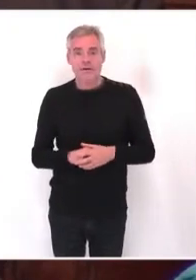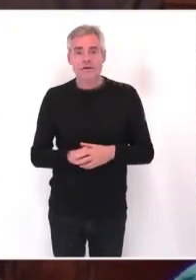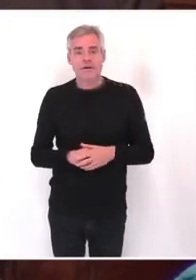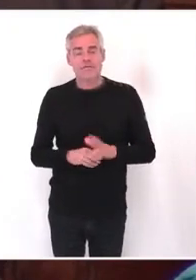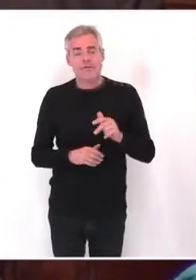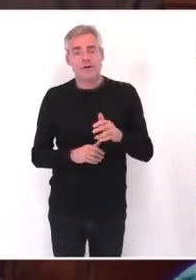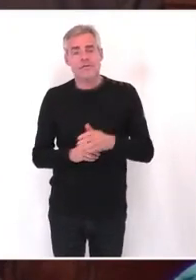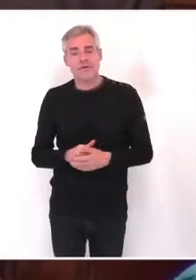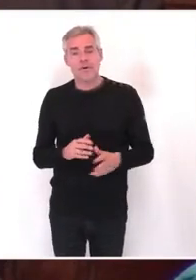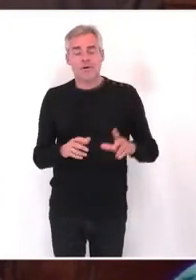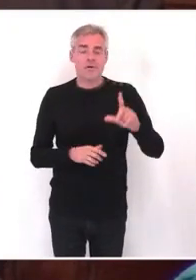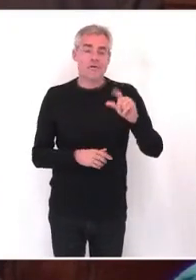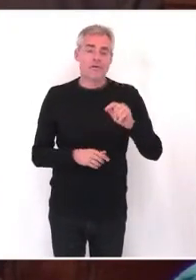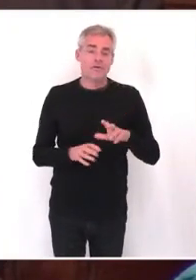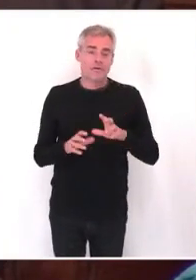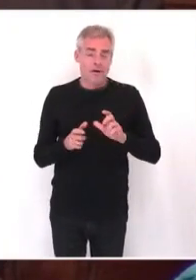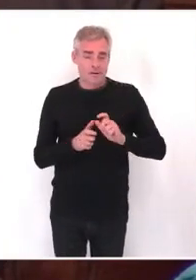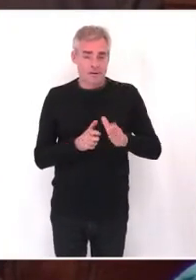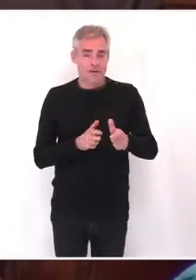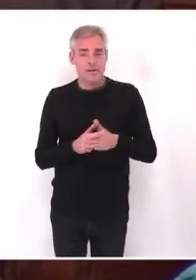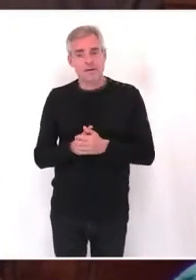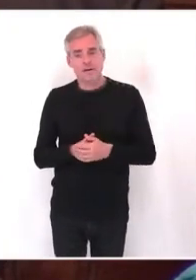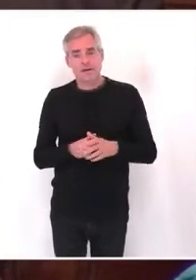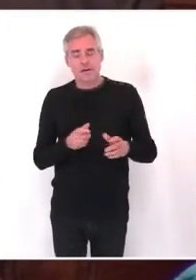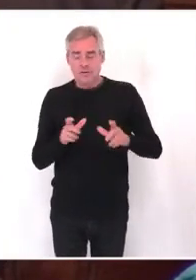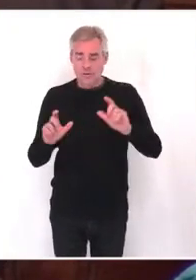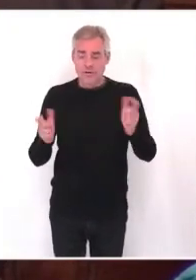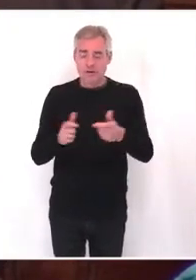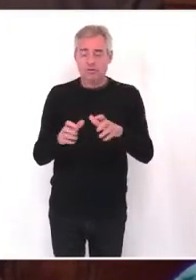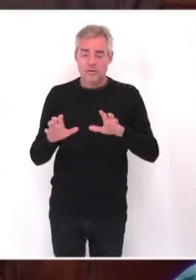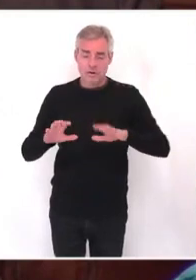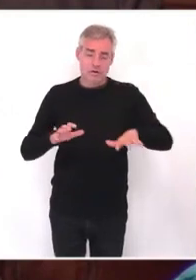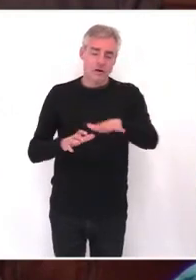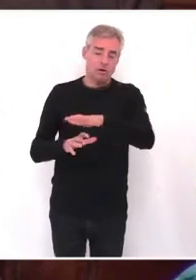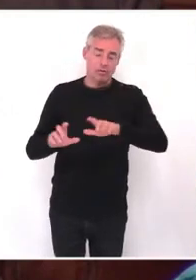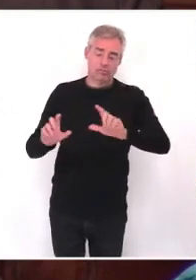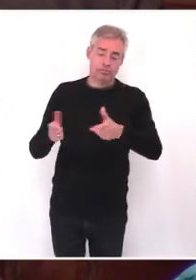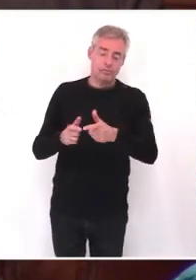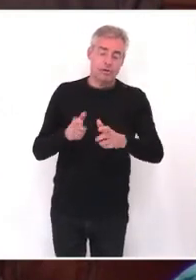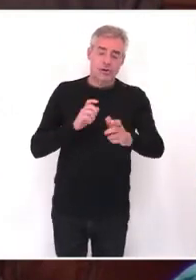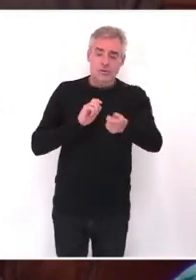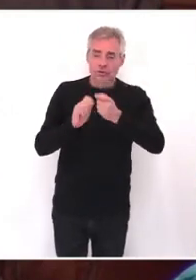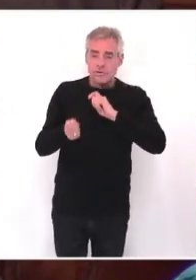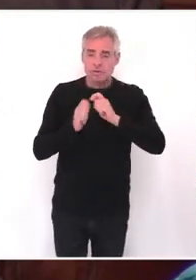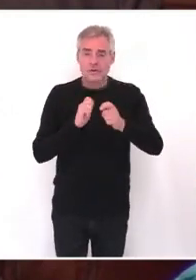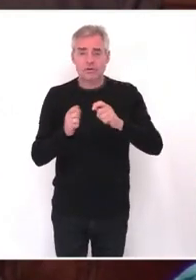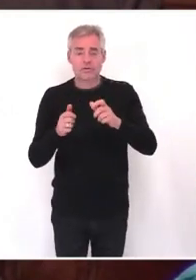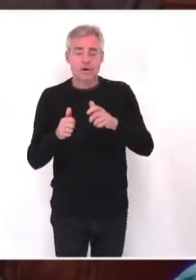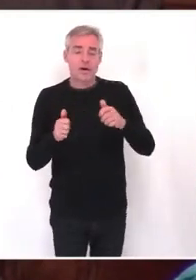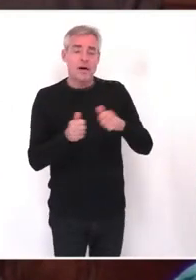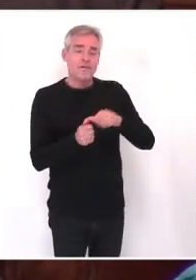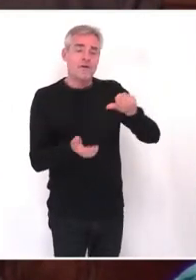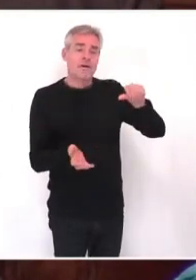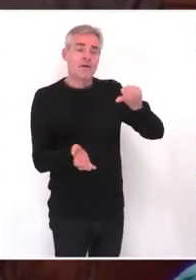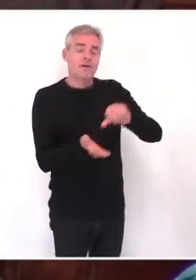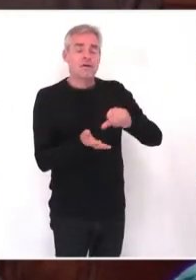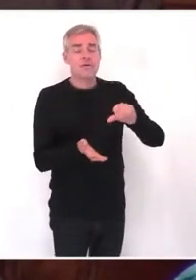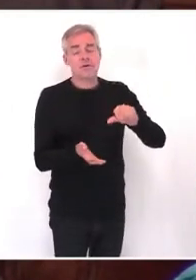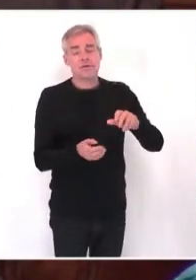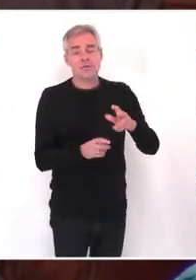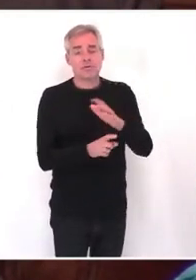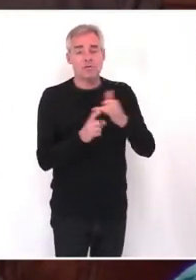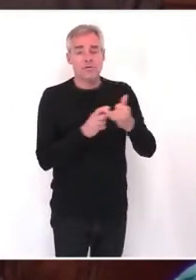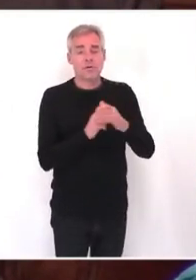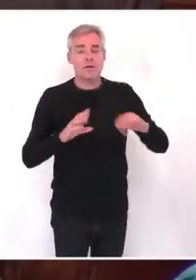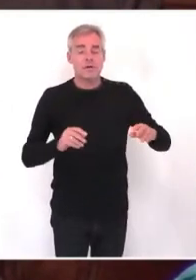conduire une vingtaine de démarches et de diagnostics territoriaux, de concertation menés par les centres sociaux et espaces de vie sociale